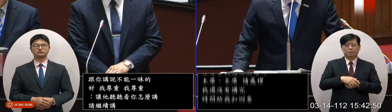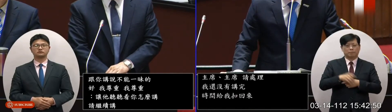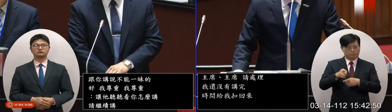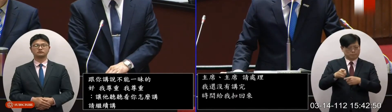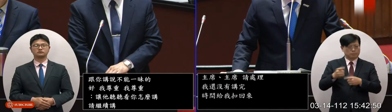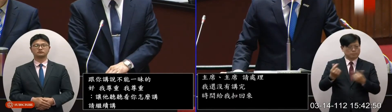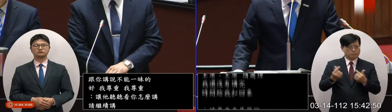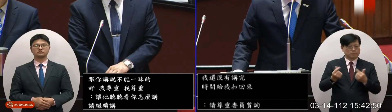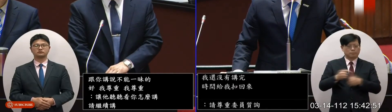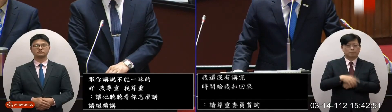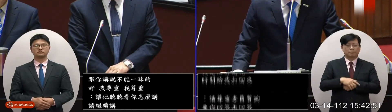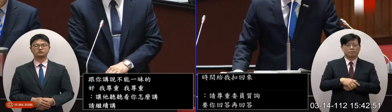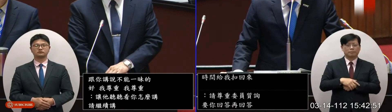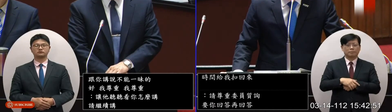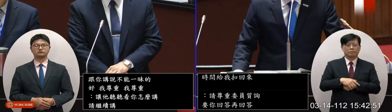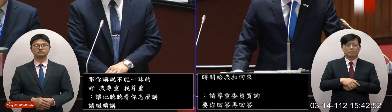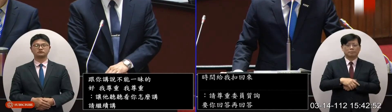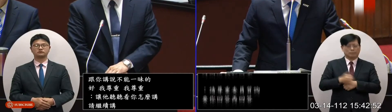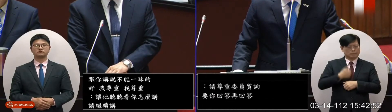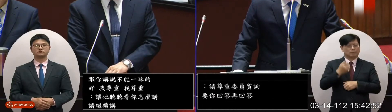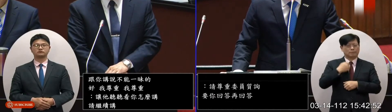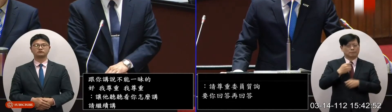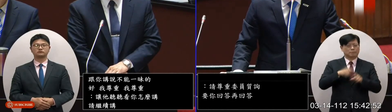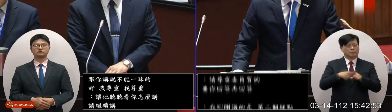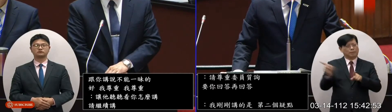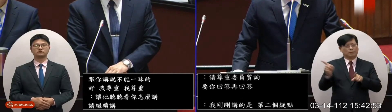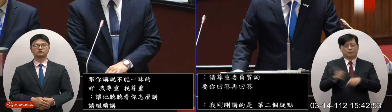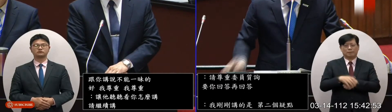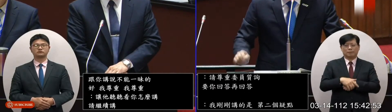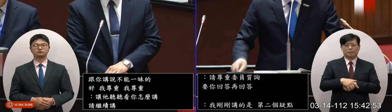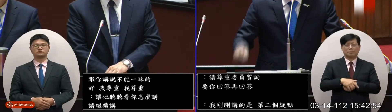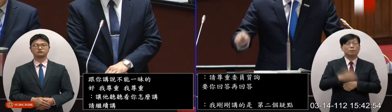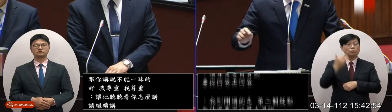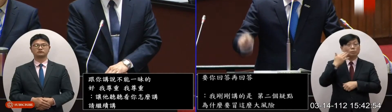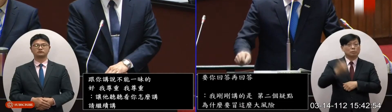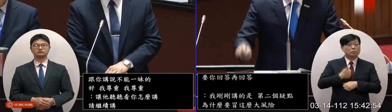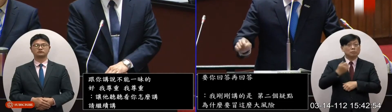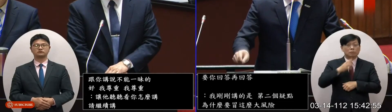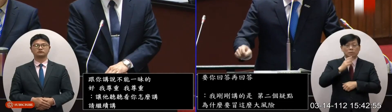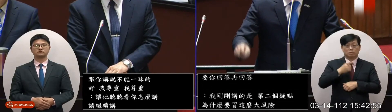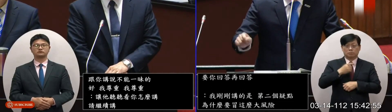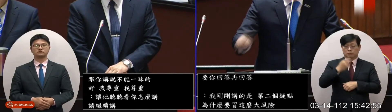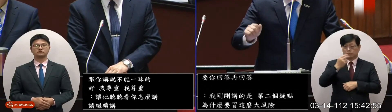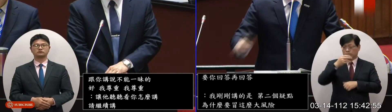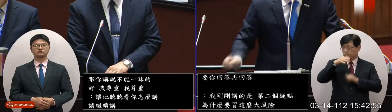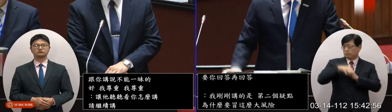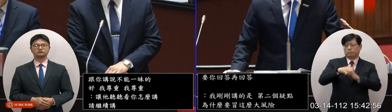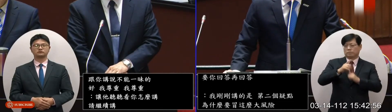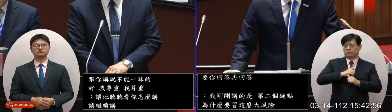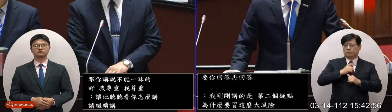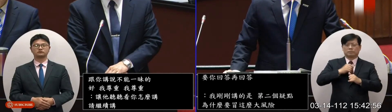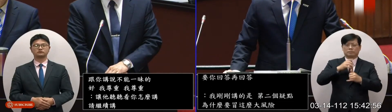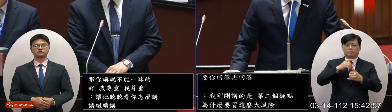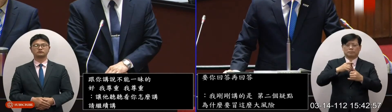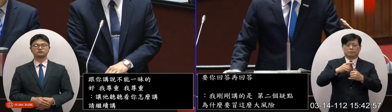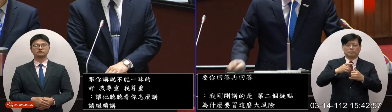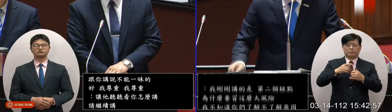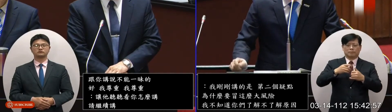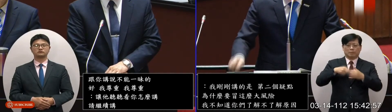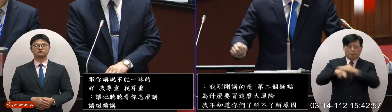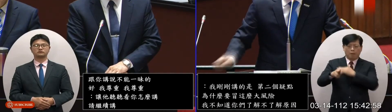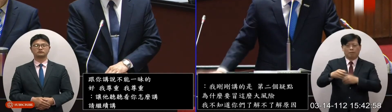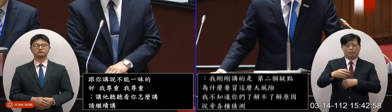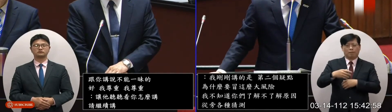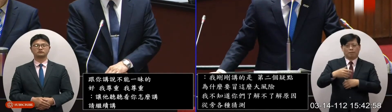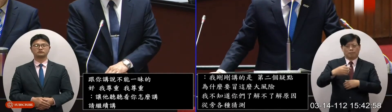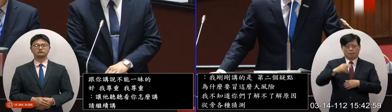个要说离谱。如果他就这样子冒这个风险，是真的很离谱了。啊，要不